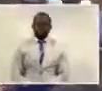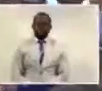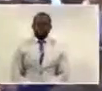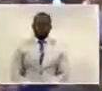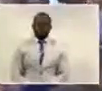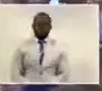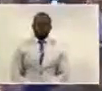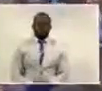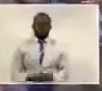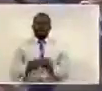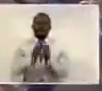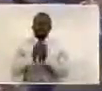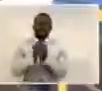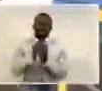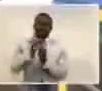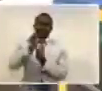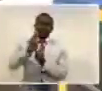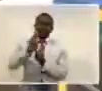na Rutsiro ni nkayo